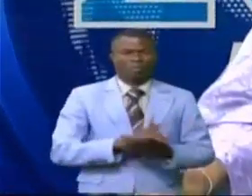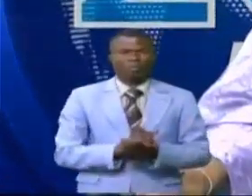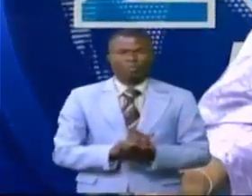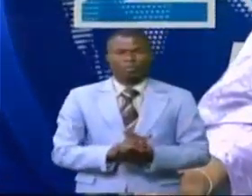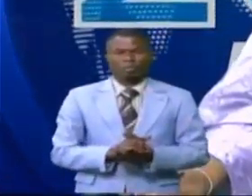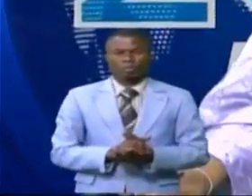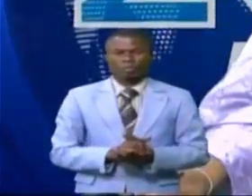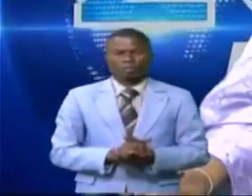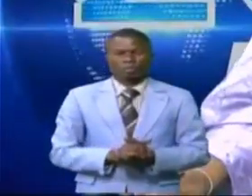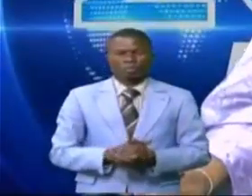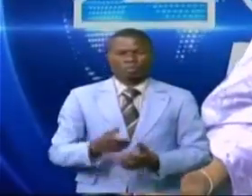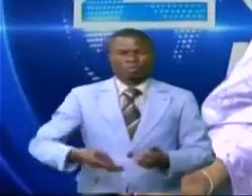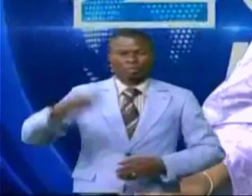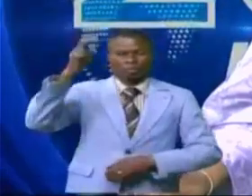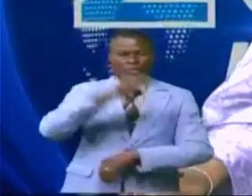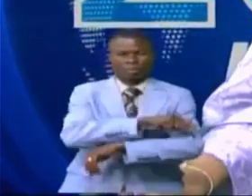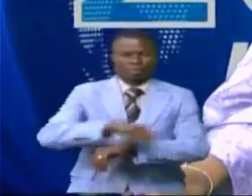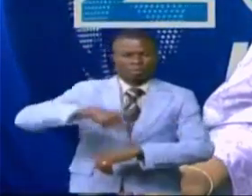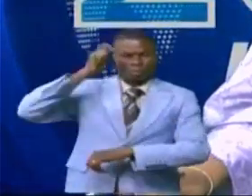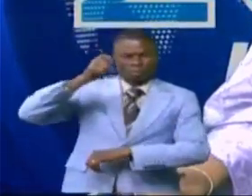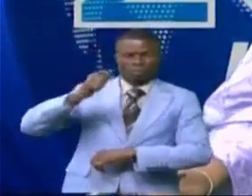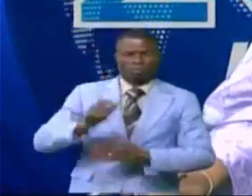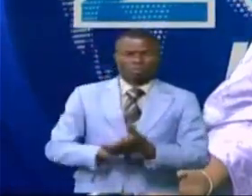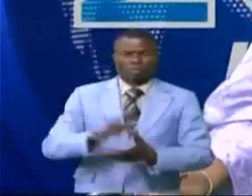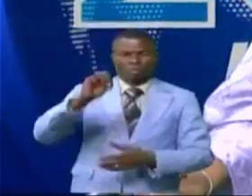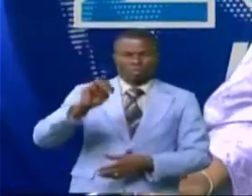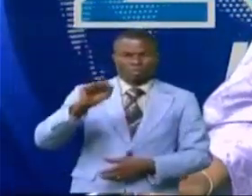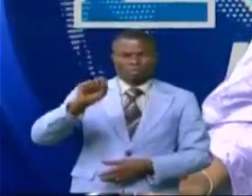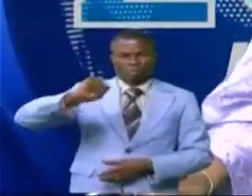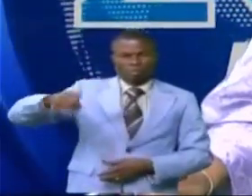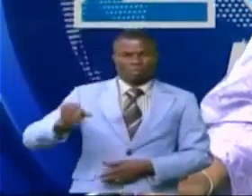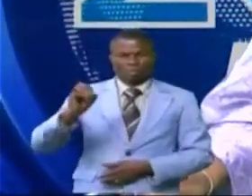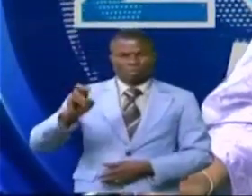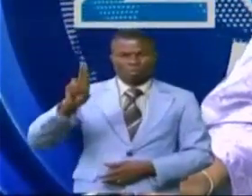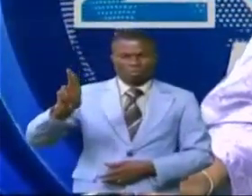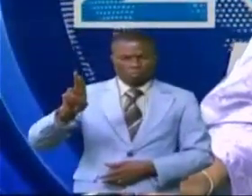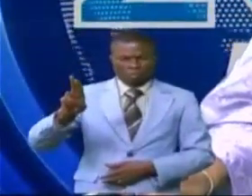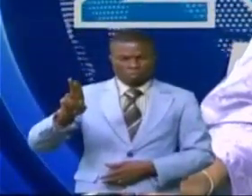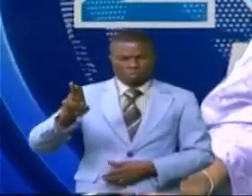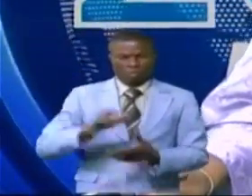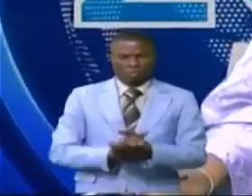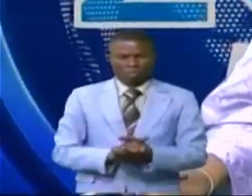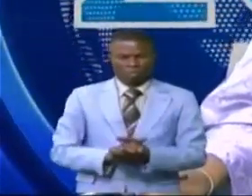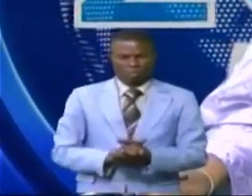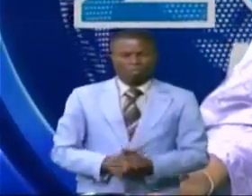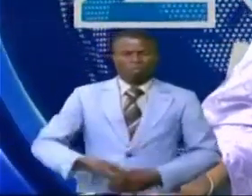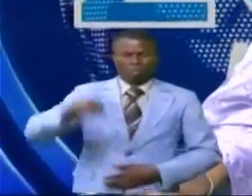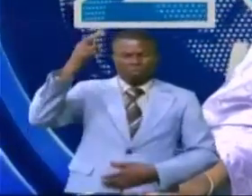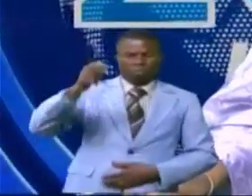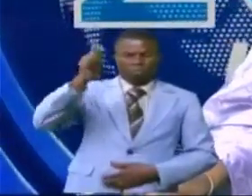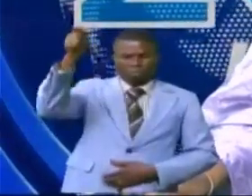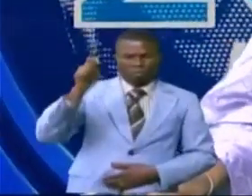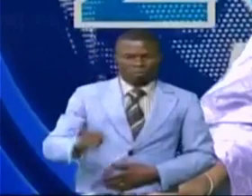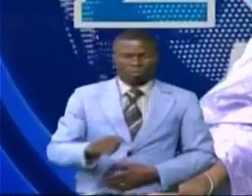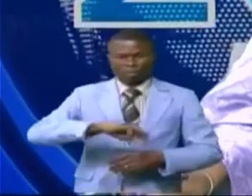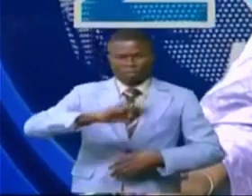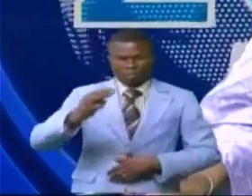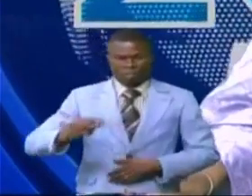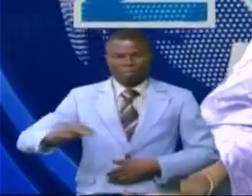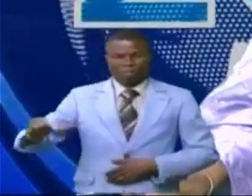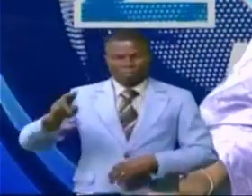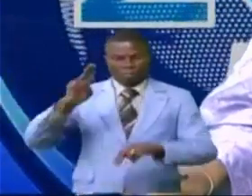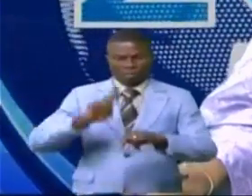À la haute cour militaire, le major Ngoï Calliste Célestin, huissier à la haute cour militaire du Maniema, en